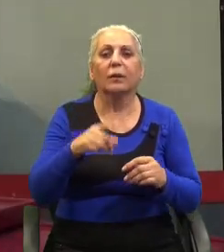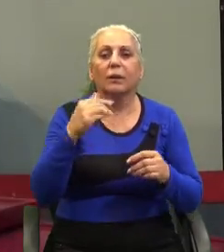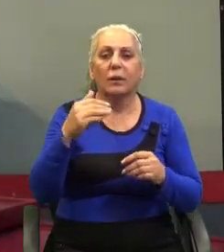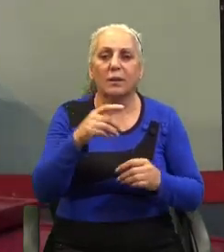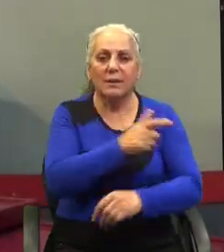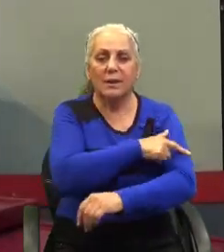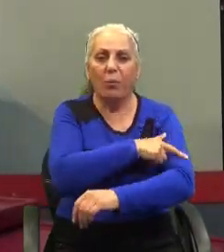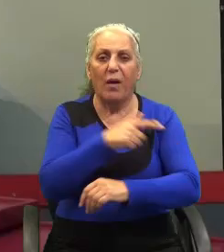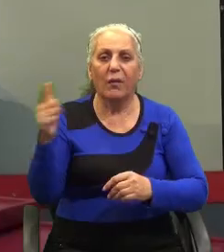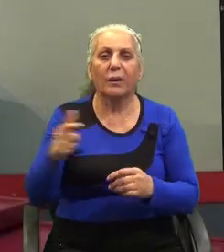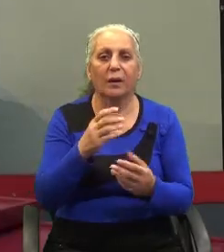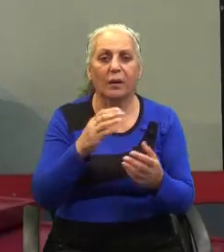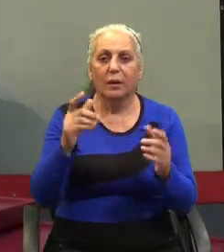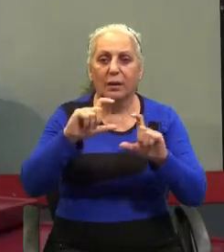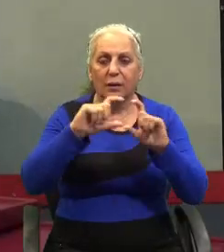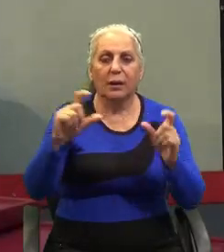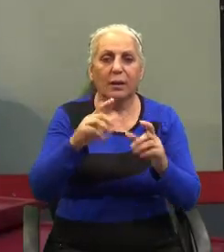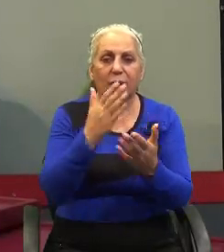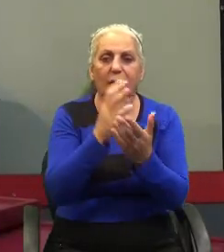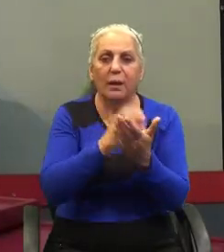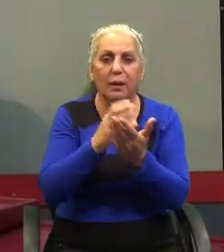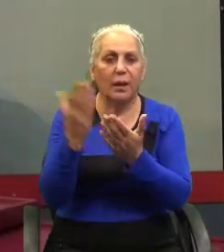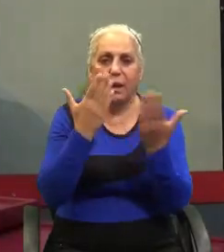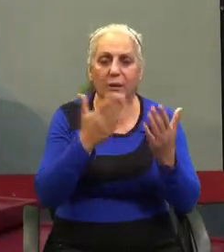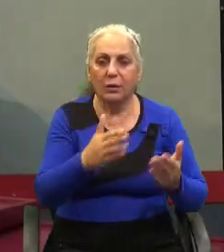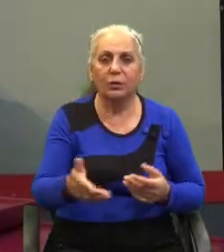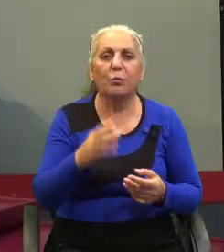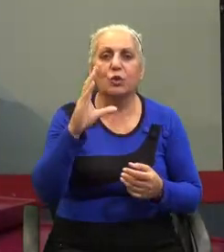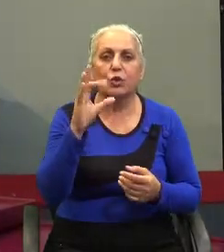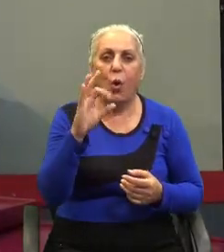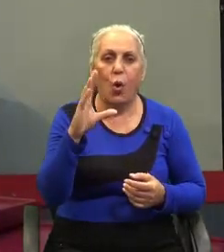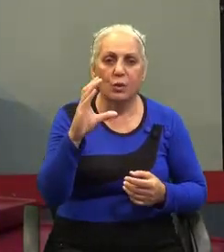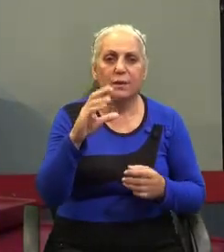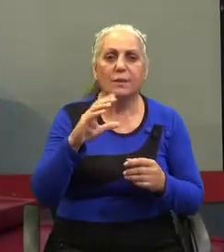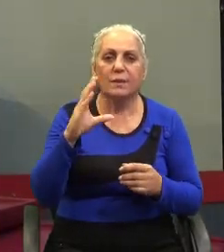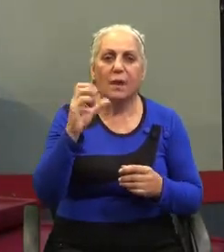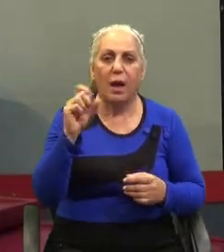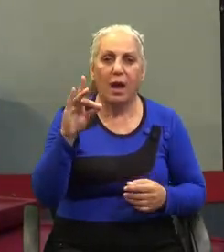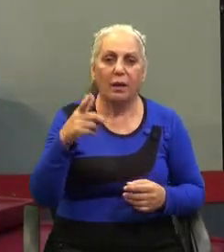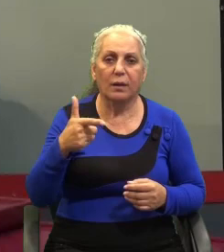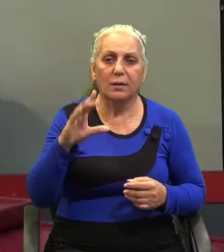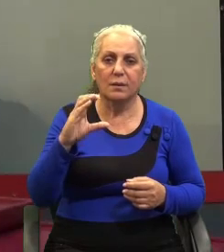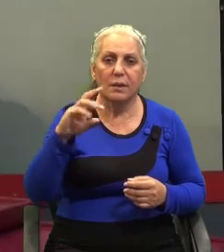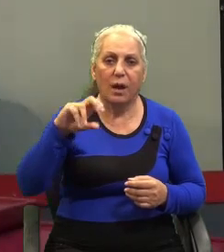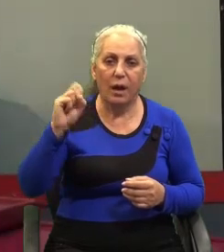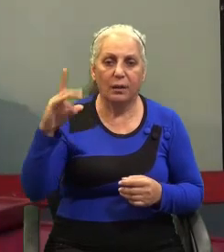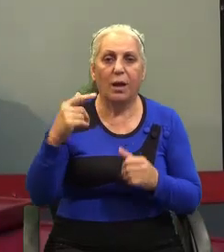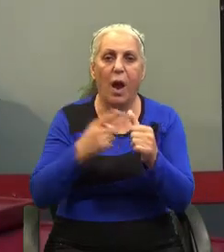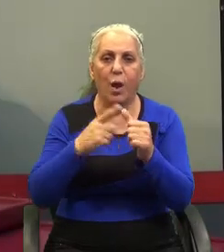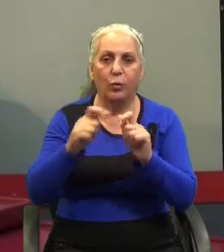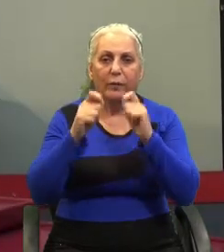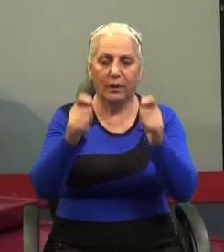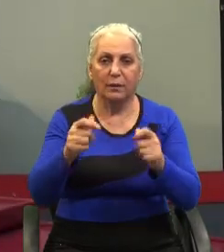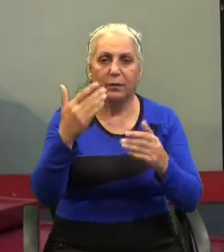գրադարանը անվանակոչվել է Սոս Սարգսյանի անունով, սա ավականու որոշում է։ Այս կապակցությամբ և ոչ միայն